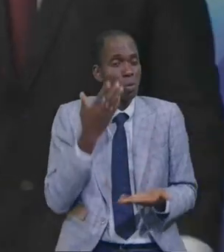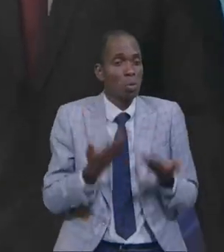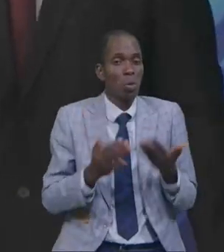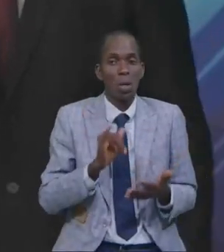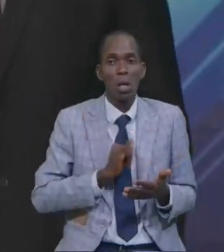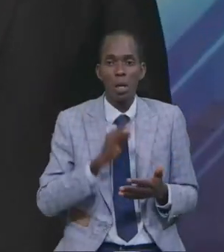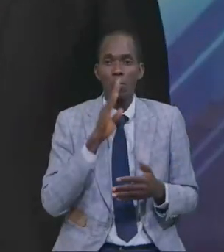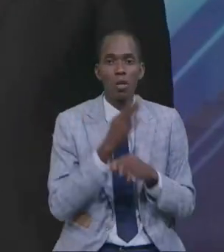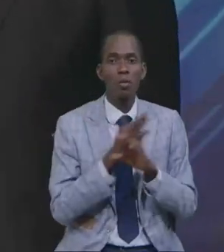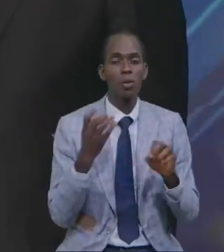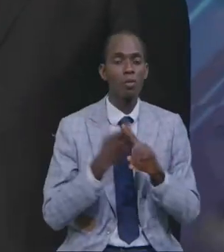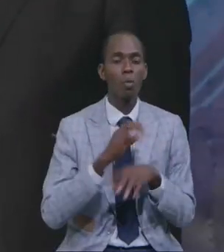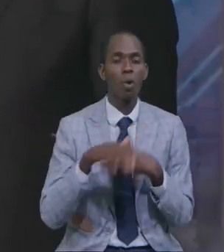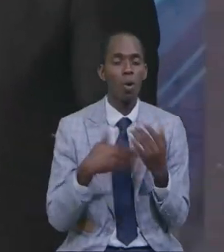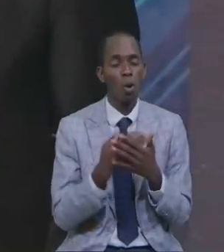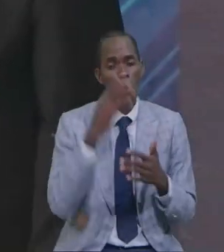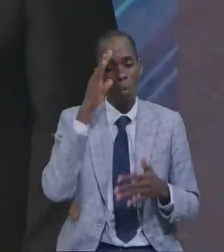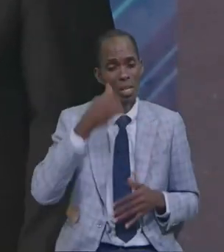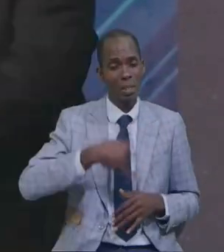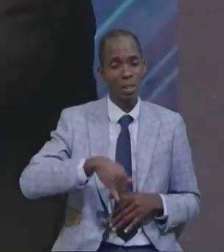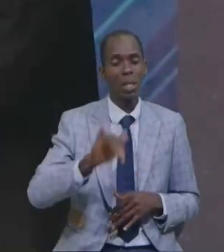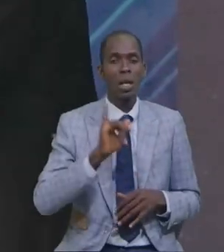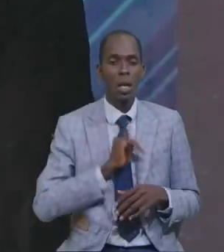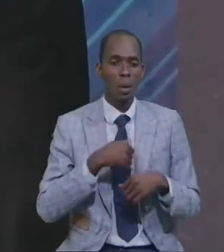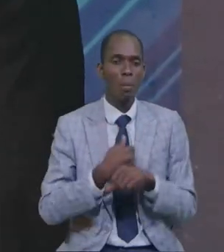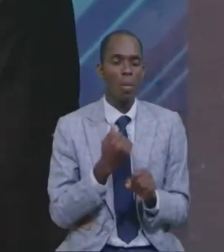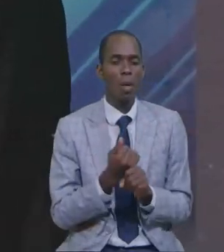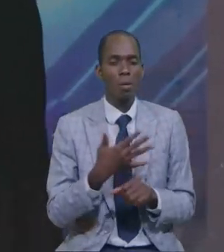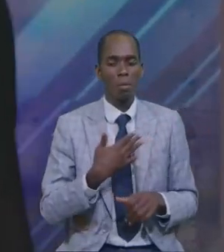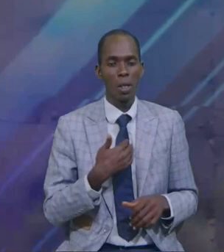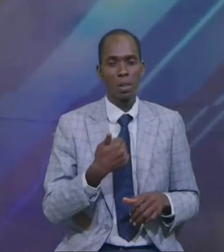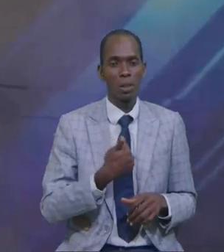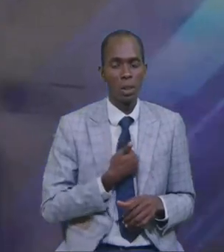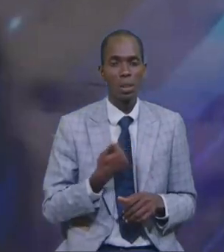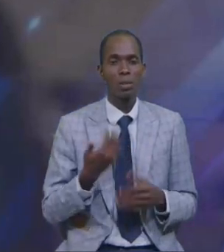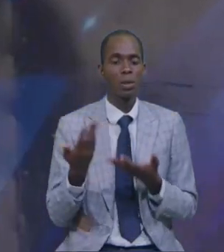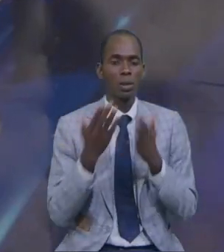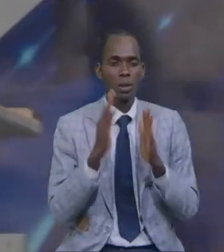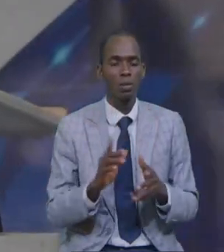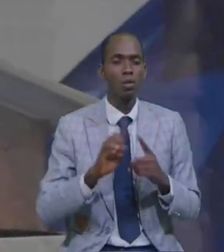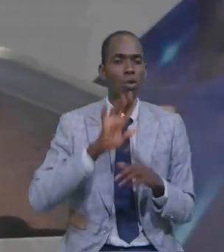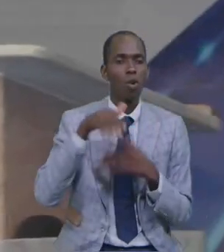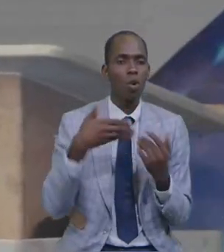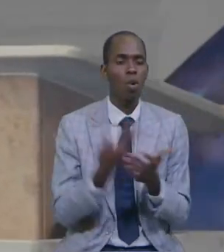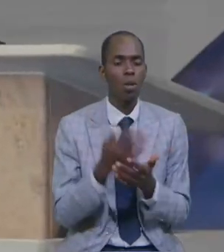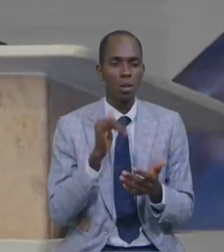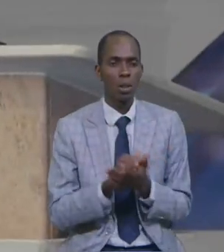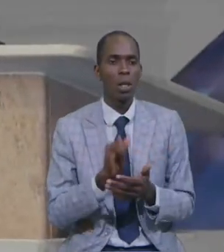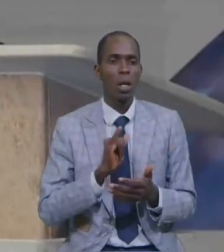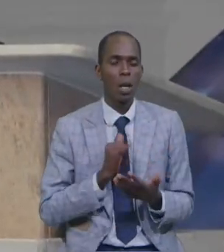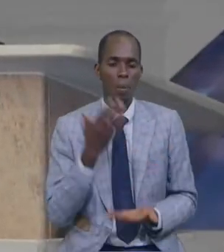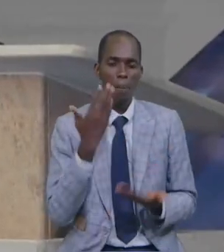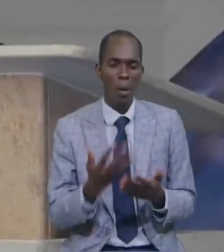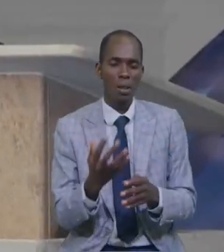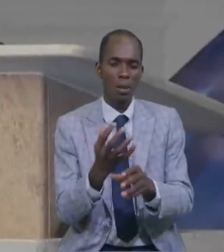tous, afin que je puisse en gagner quelques-uns. Je me couvre, je m'humilie, je